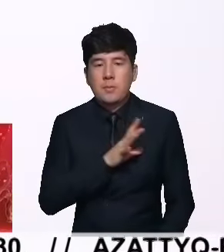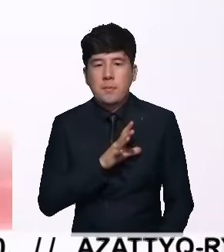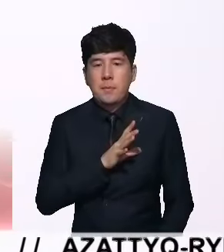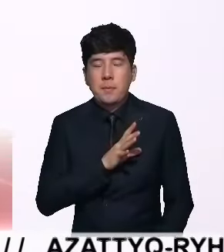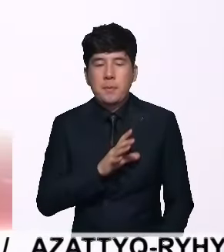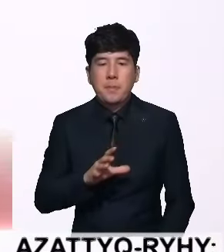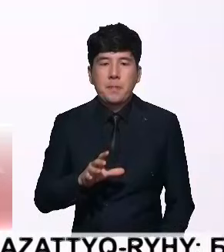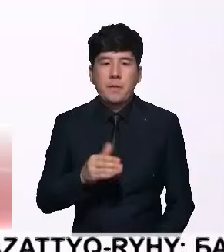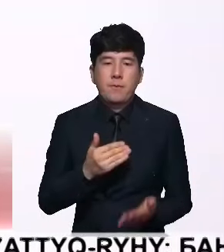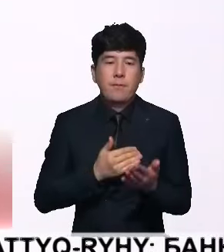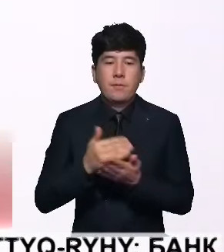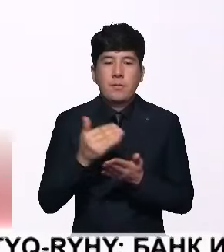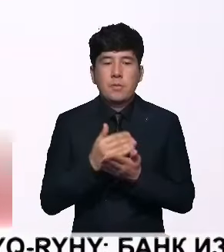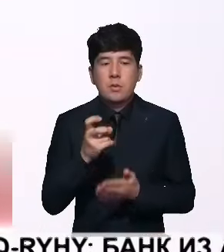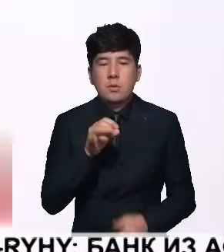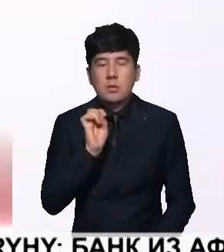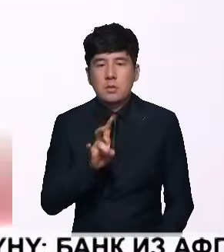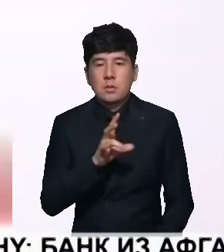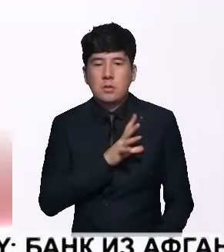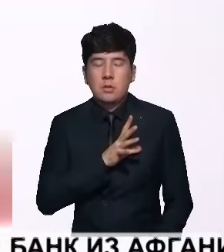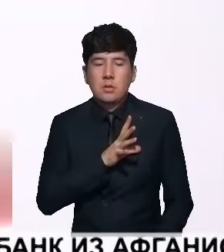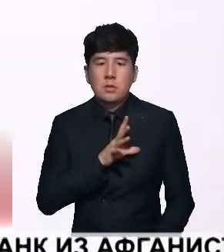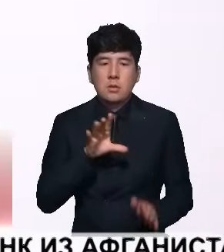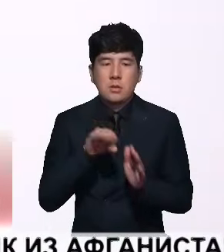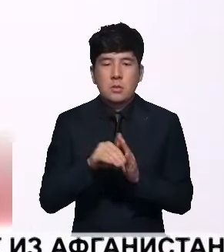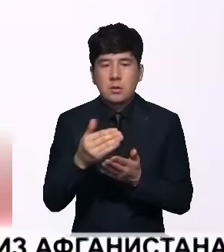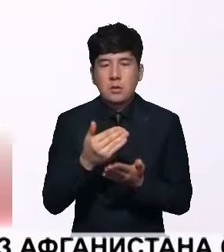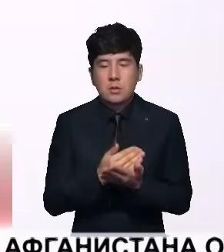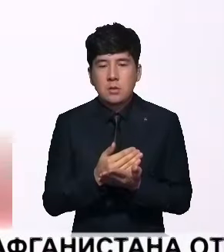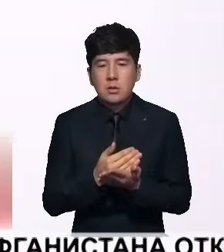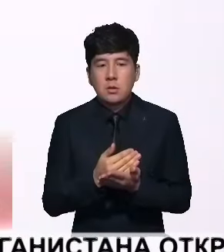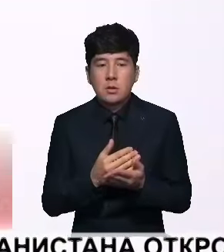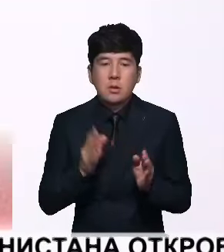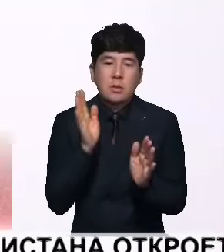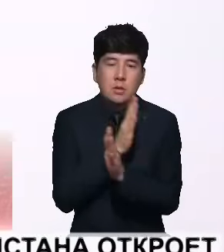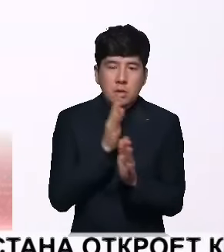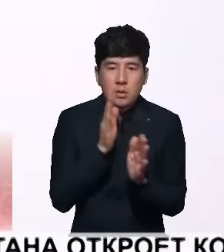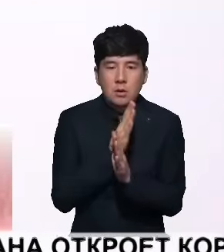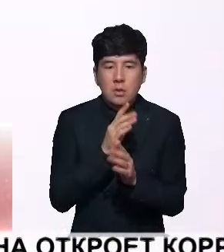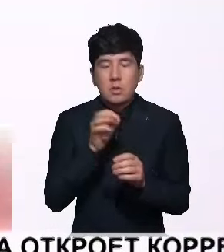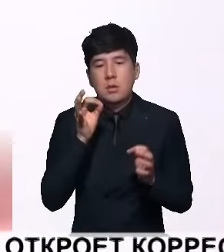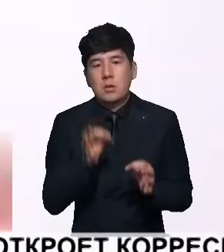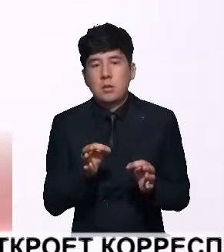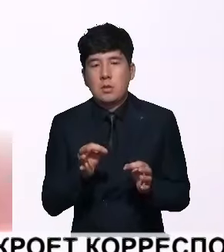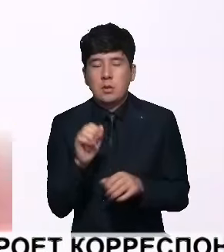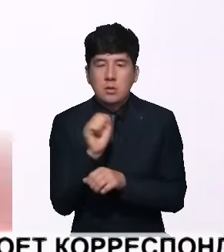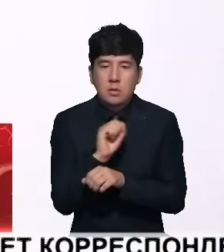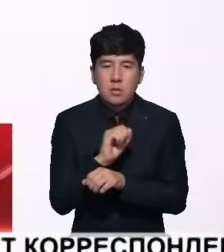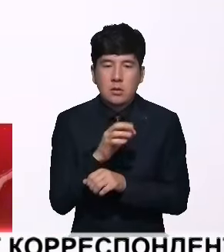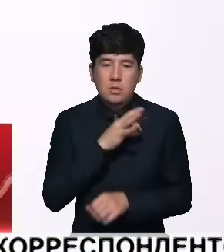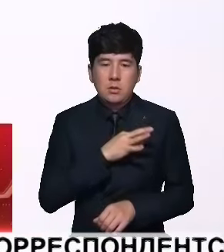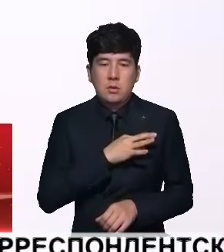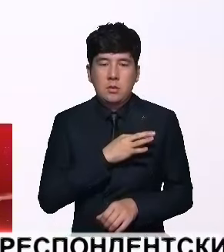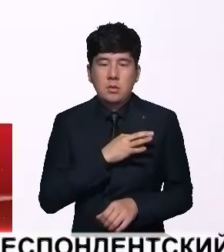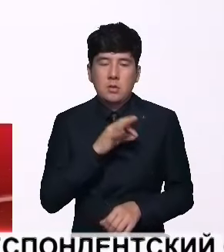Высокая урожайность достигнута благодаря благоприятным погодным условиям и, безусловно, в результате правильного применения агротехнологий, а именно за счет